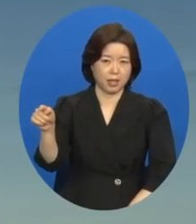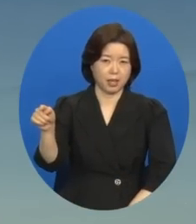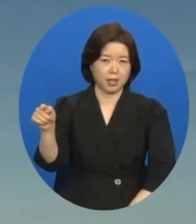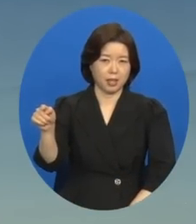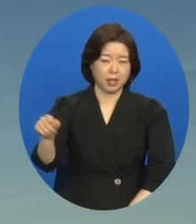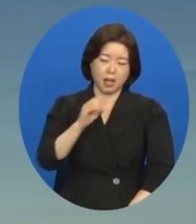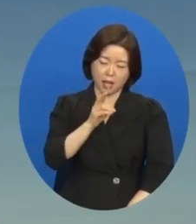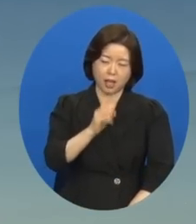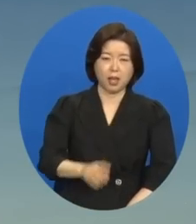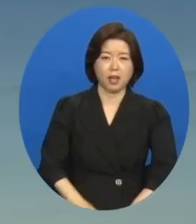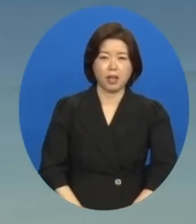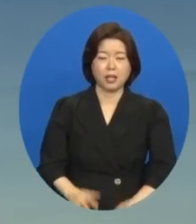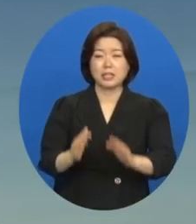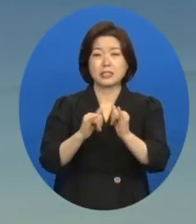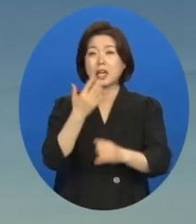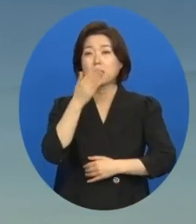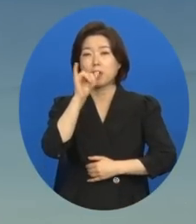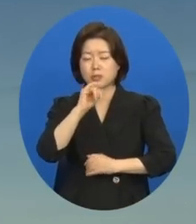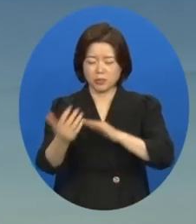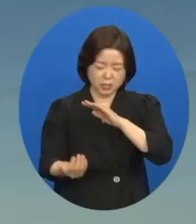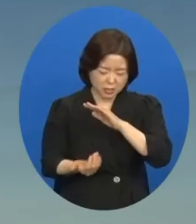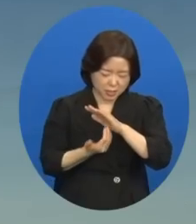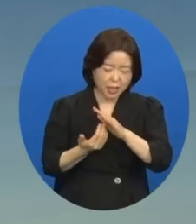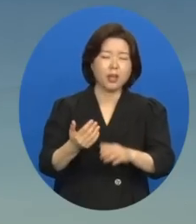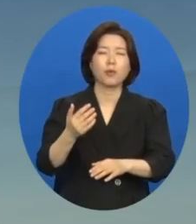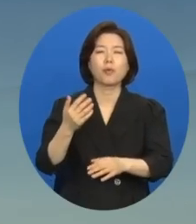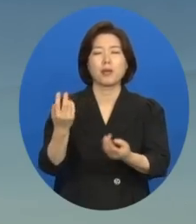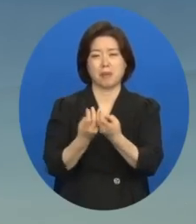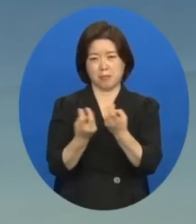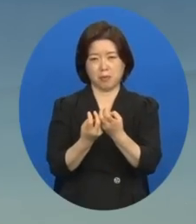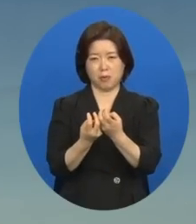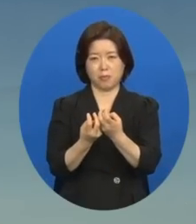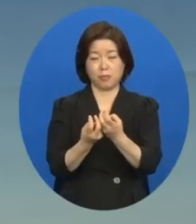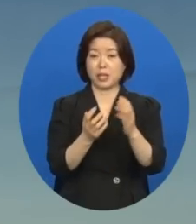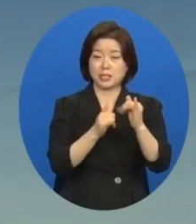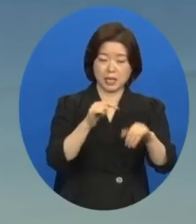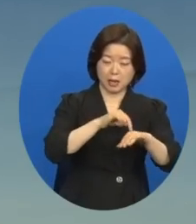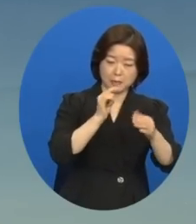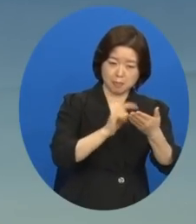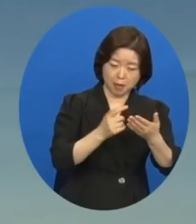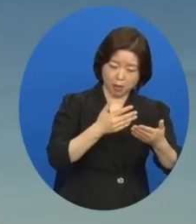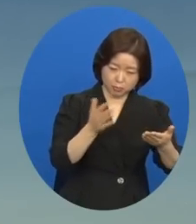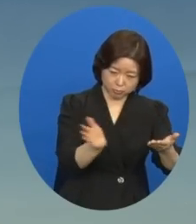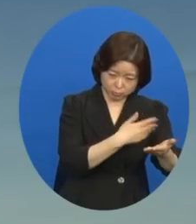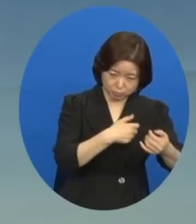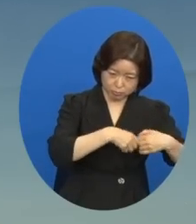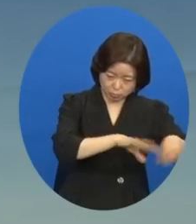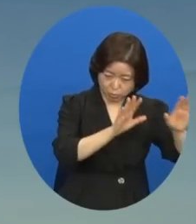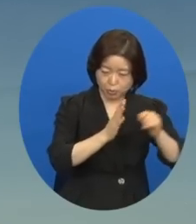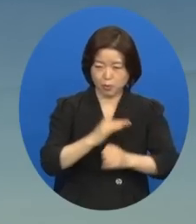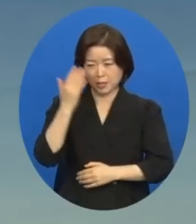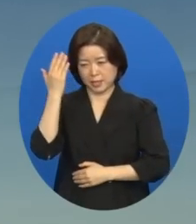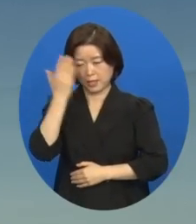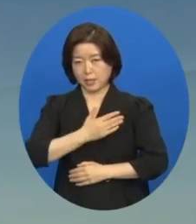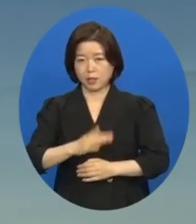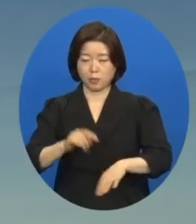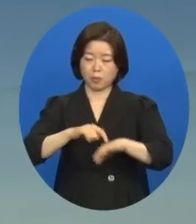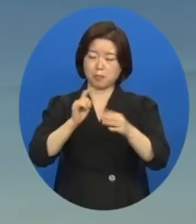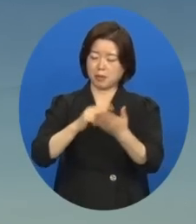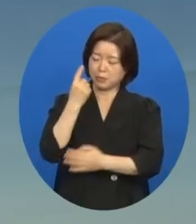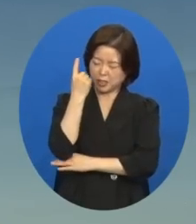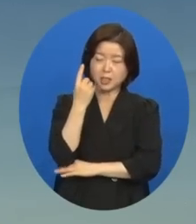마음을 다스리는 방법이에요. 인간이 마음을 비우고 깨끗이 해서 마음을 지키려 하는